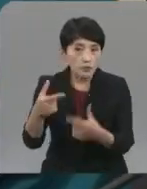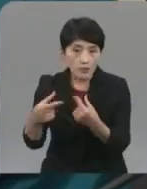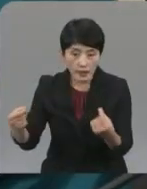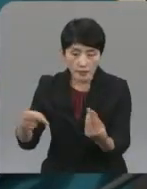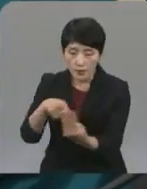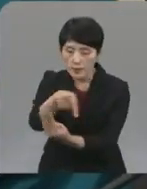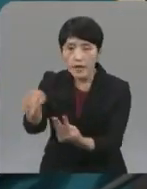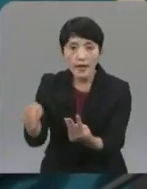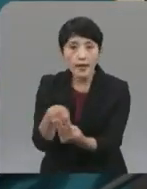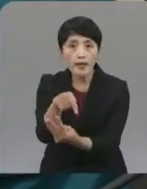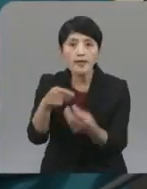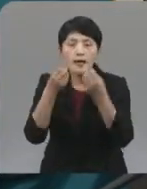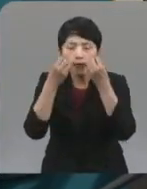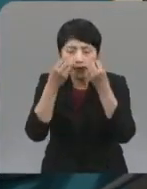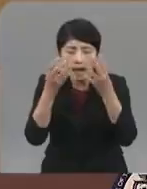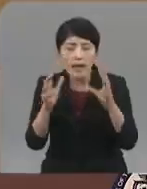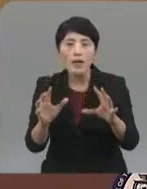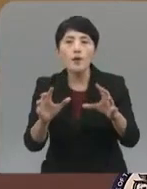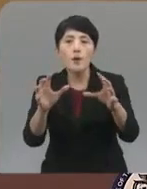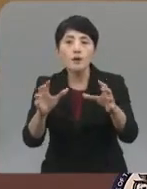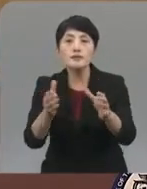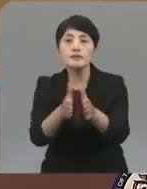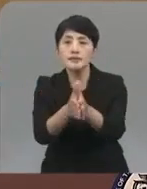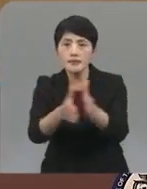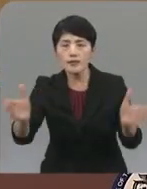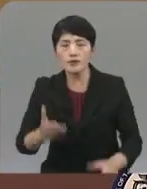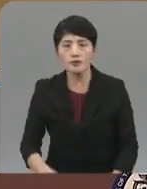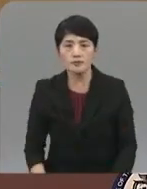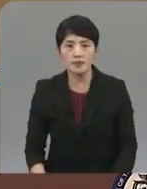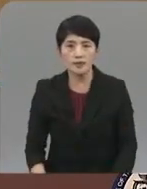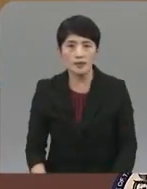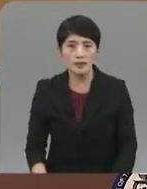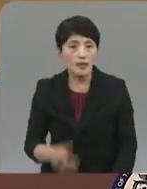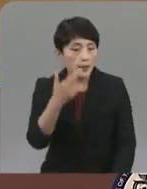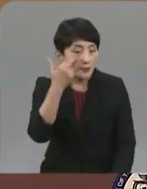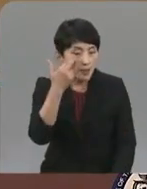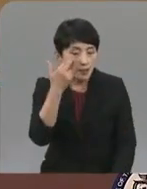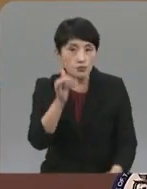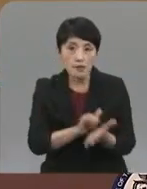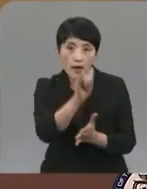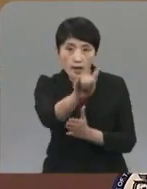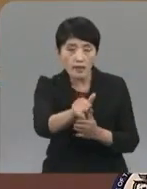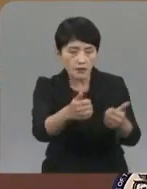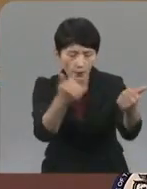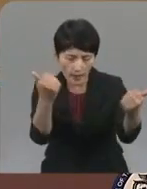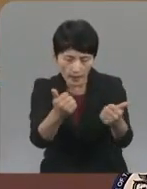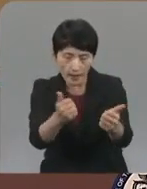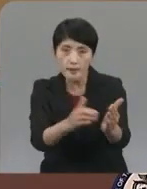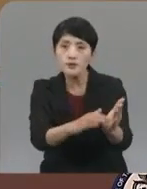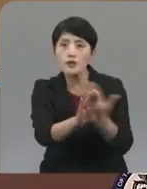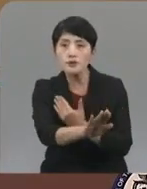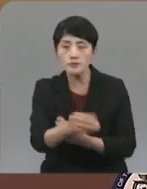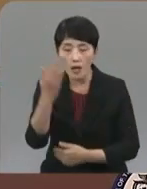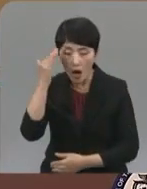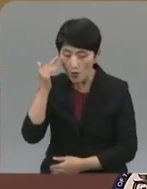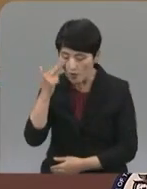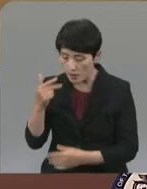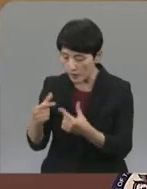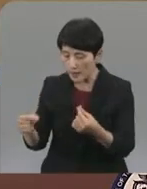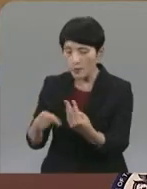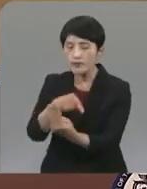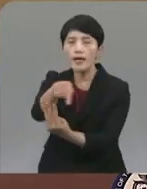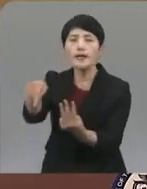главы Белого дома в штате мэриленд открыл новую эру сотрудничества трёх стран об этом заявил президент Республики